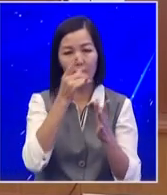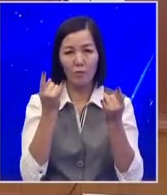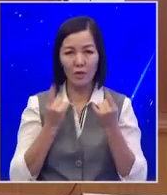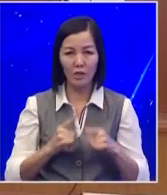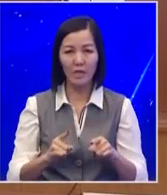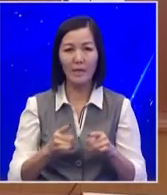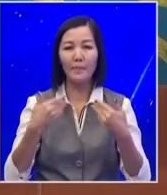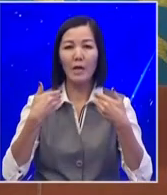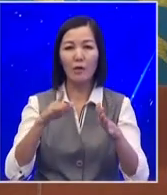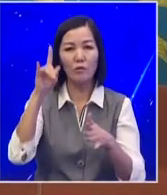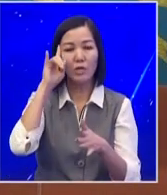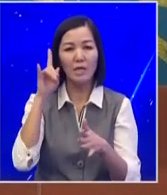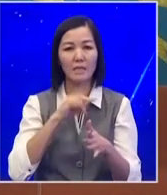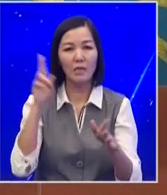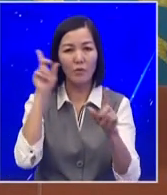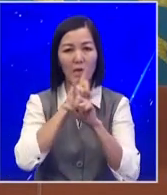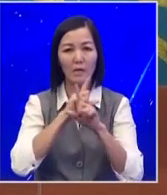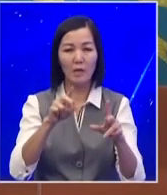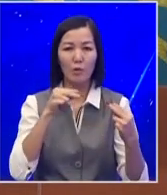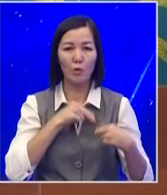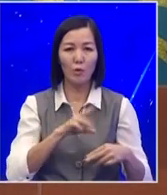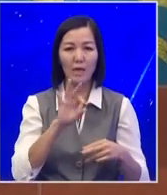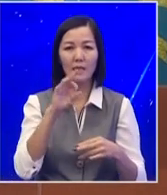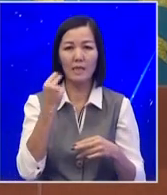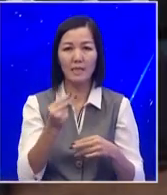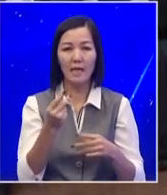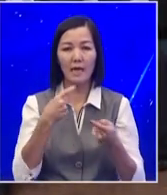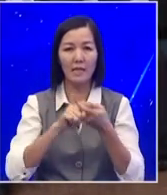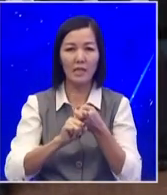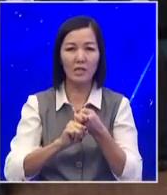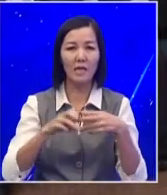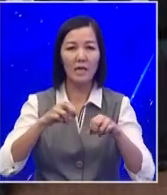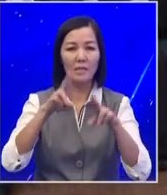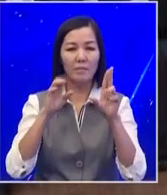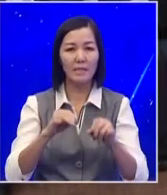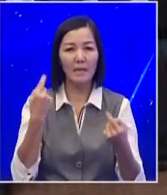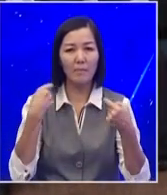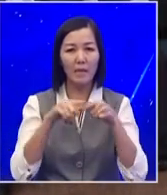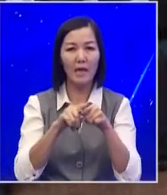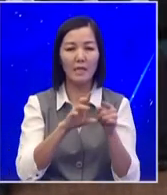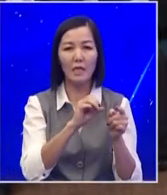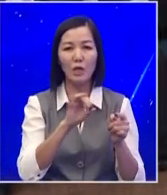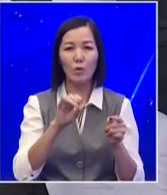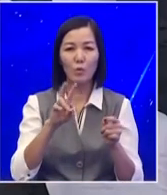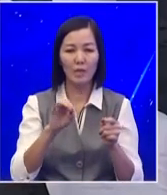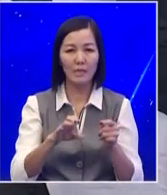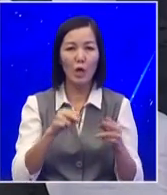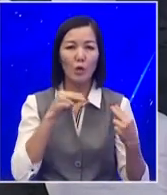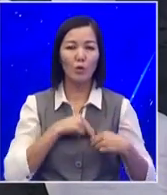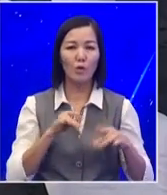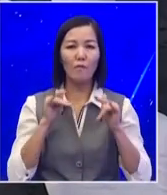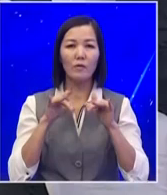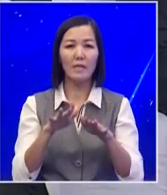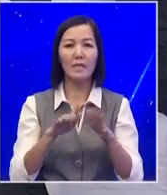1963 года рождения. Окончил Казахскую академию труда и социальных отношений по специальности механик и юрист.